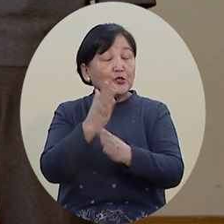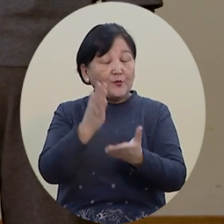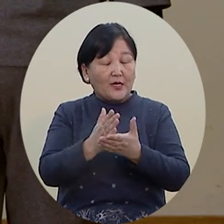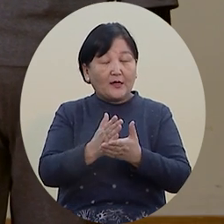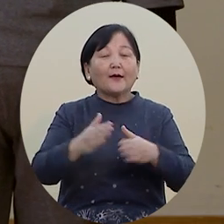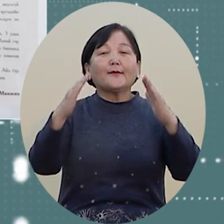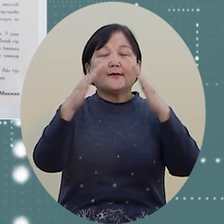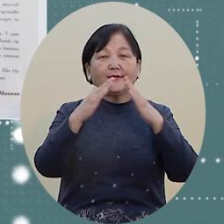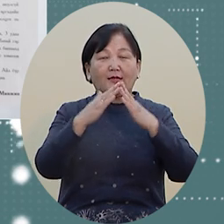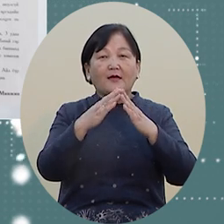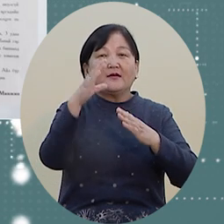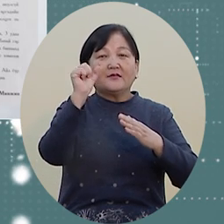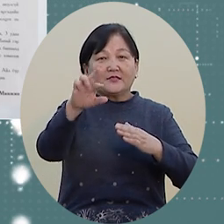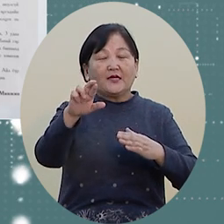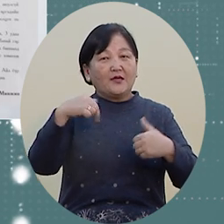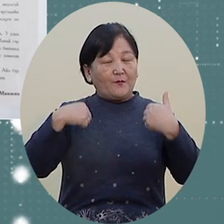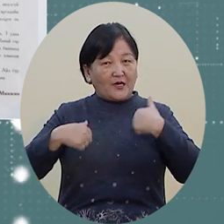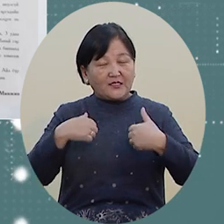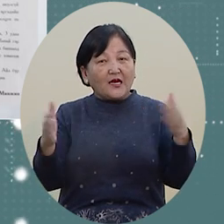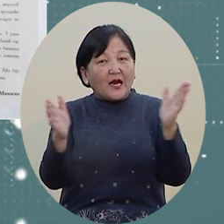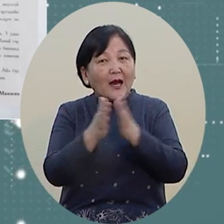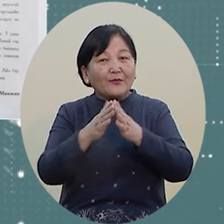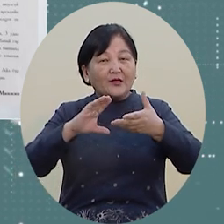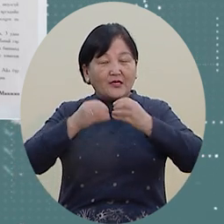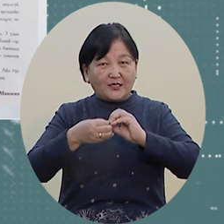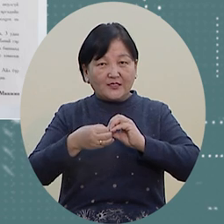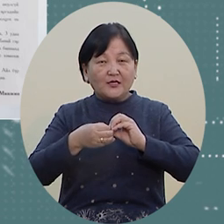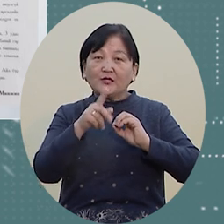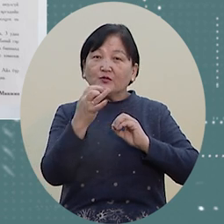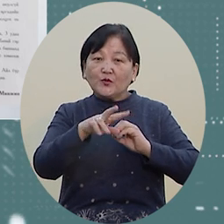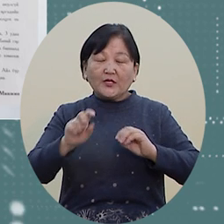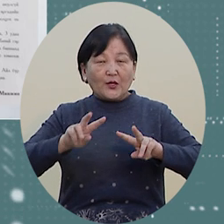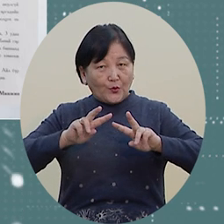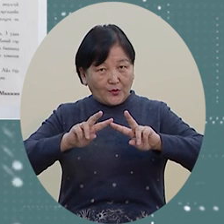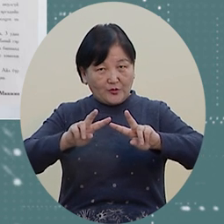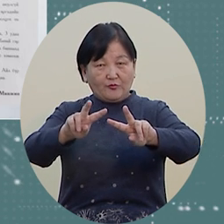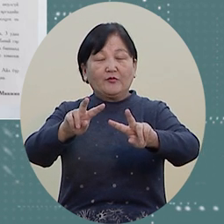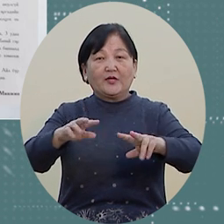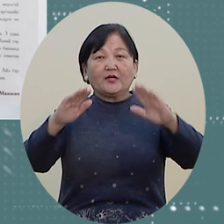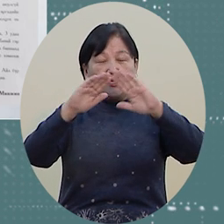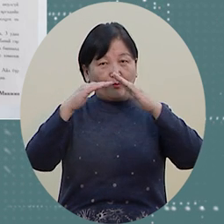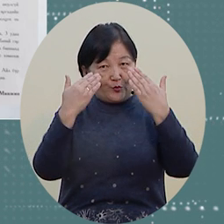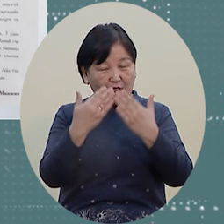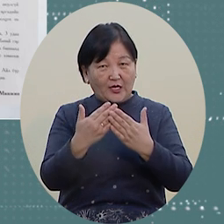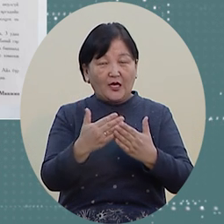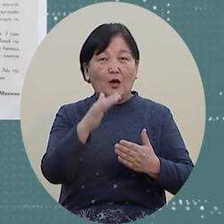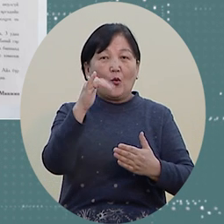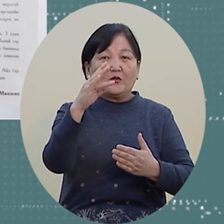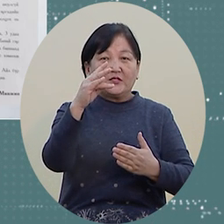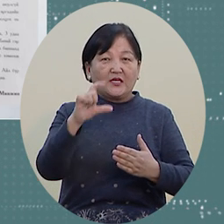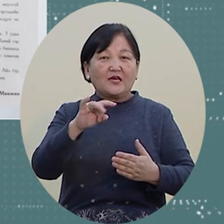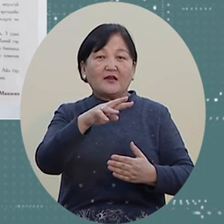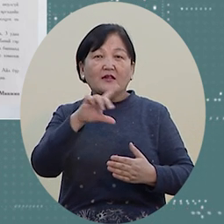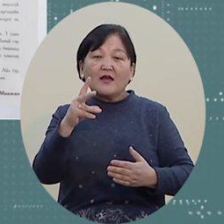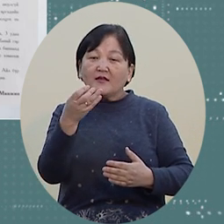гэрийн даалгавар өгье. За гэрийн даалгаварт саяныхаа хийсэн хүснэгтүүдийг гүйцээгээд гэрийнхаа усны хэрэглээний үнэн бодит